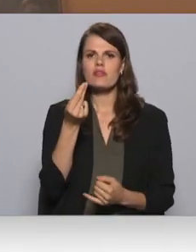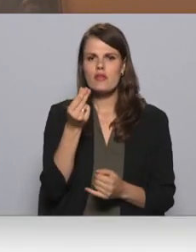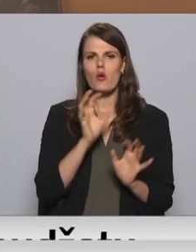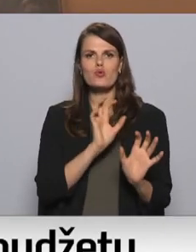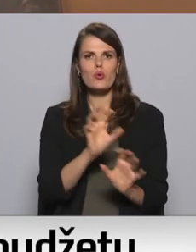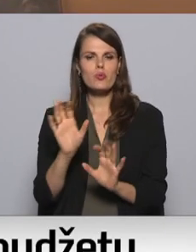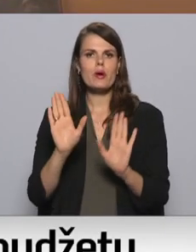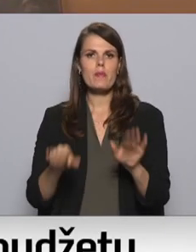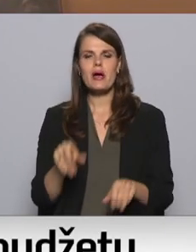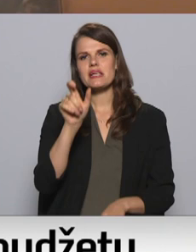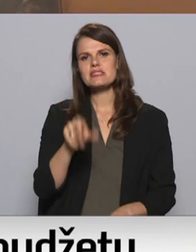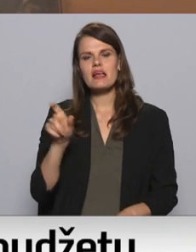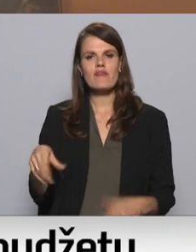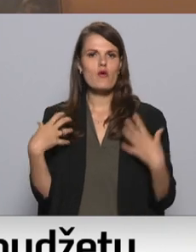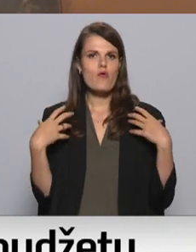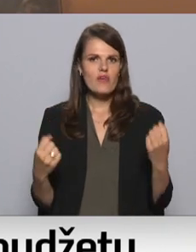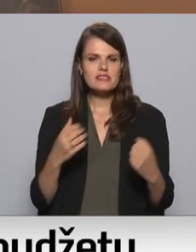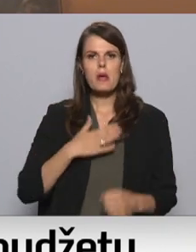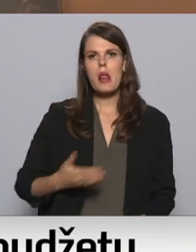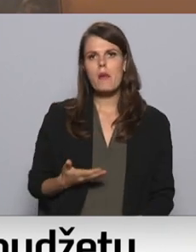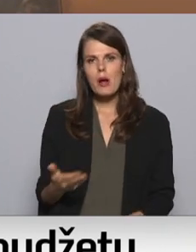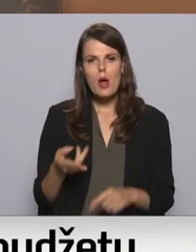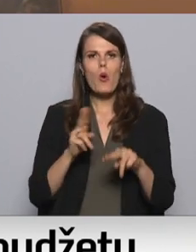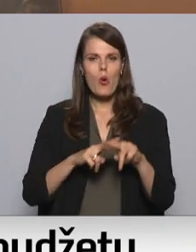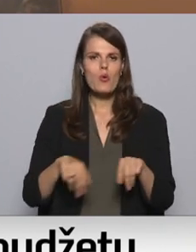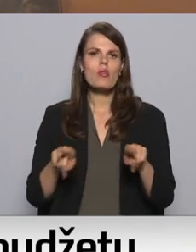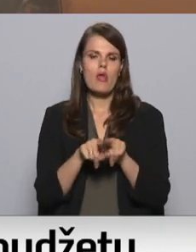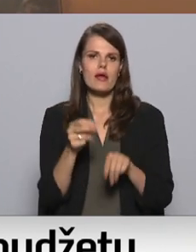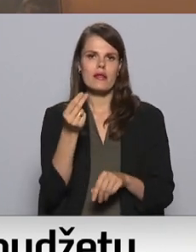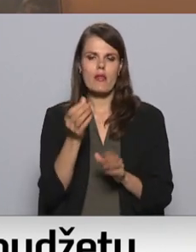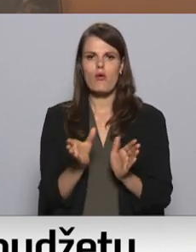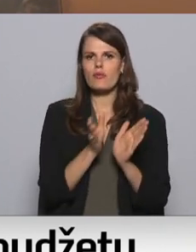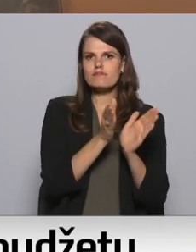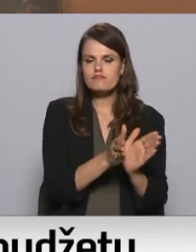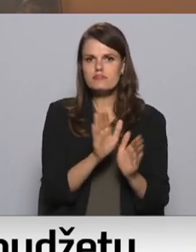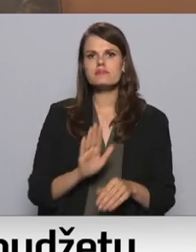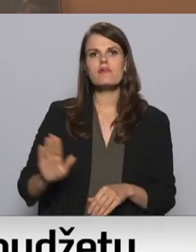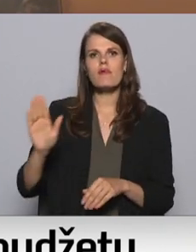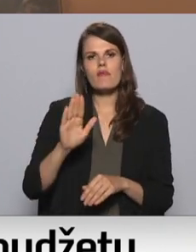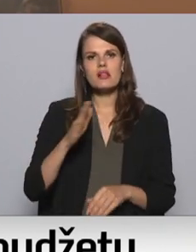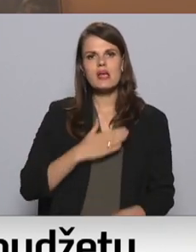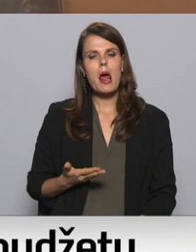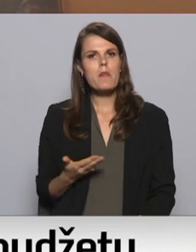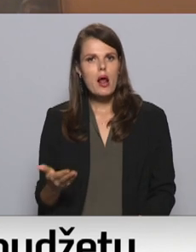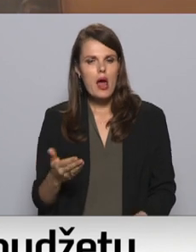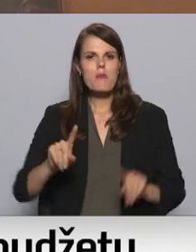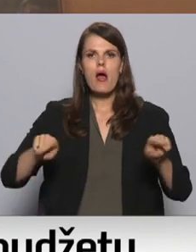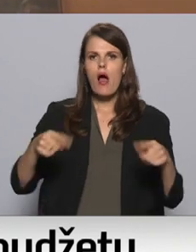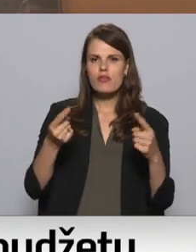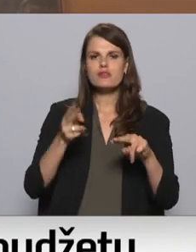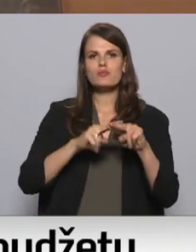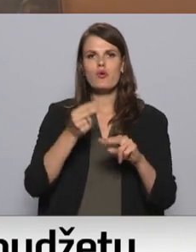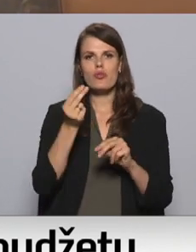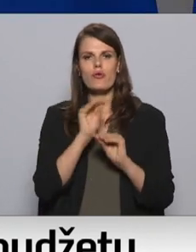veselību, labklājību, gan arī naudu valsts attīstībai un investīcijām, lai tuvinātu Latviju